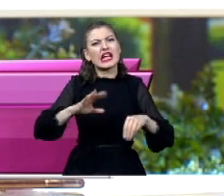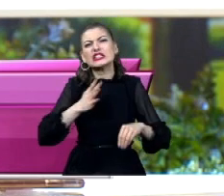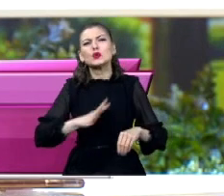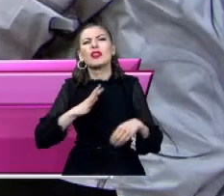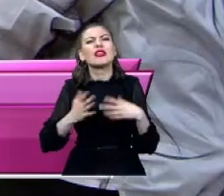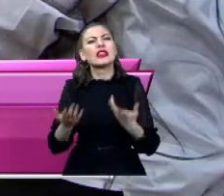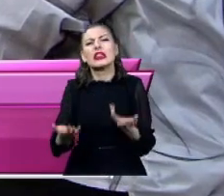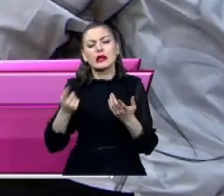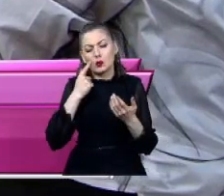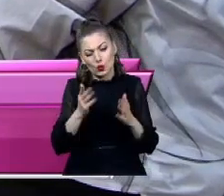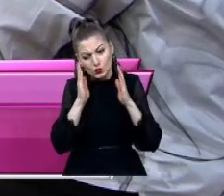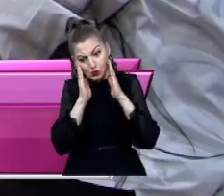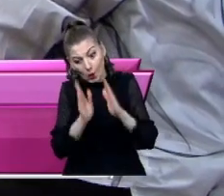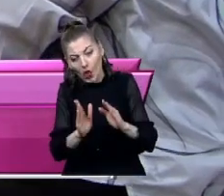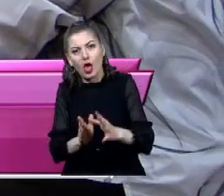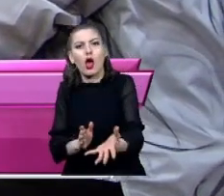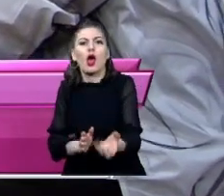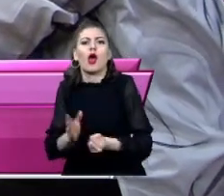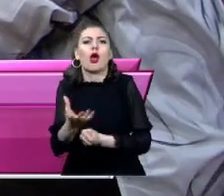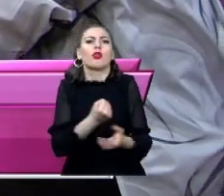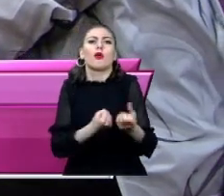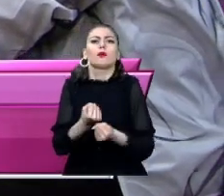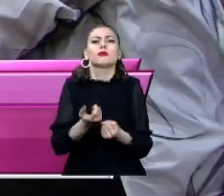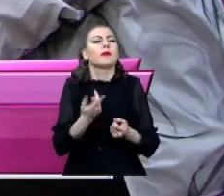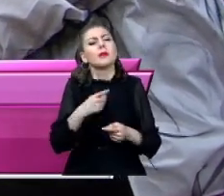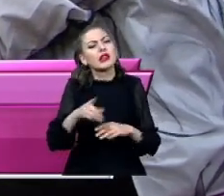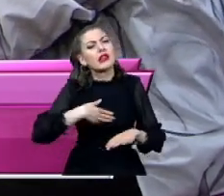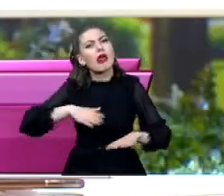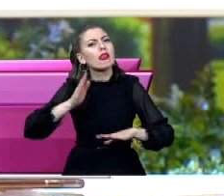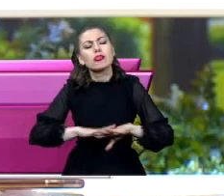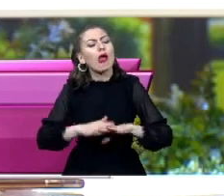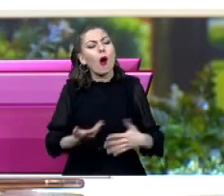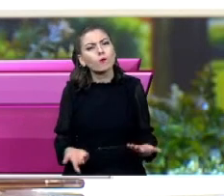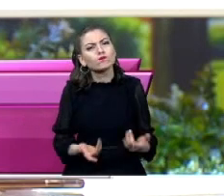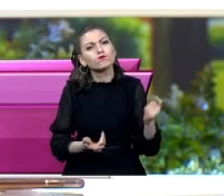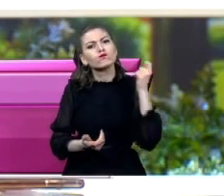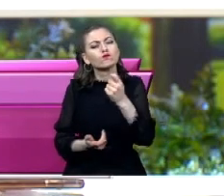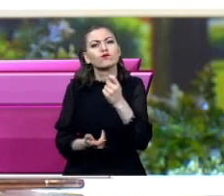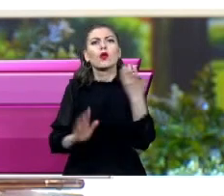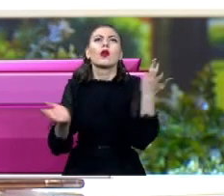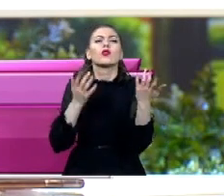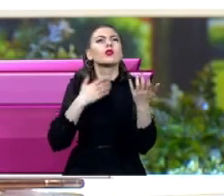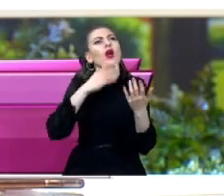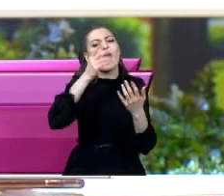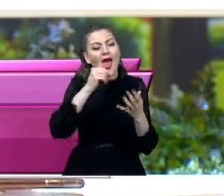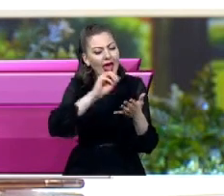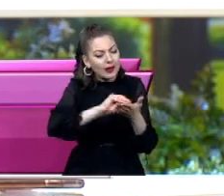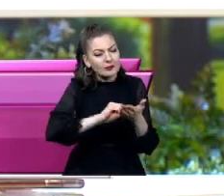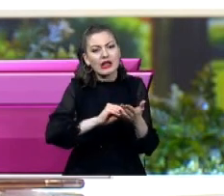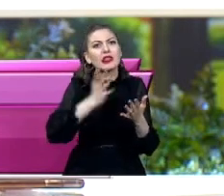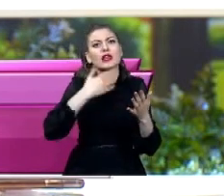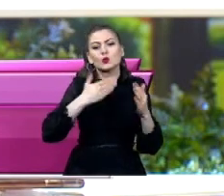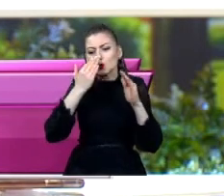ürüne yönlenerek alıyoruz. İhtiyaç duyduğumuz. Peki ne yapacağız? Evdeki hesabı çarşıya nasıl uyduracağız Meltem